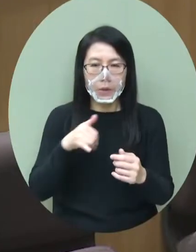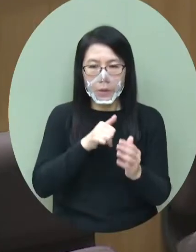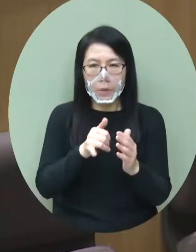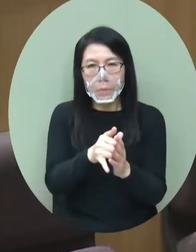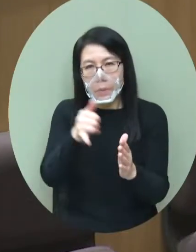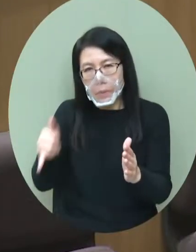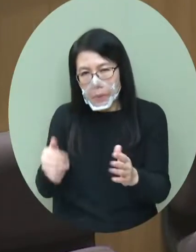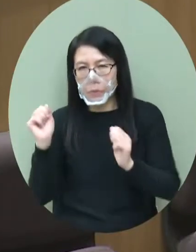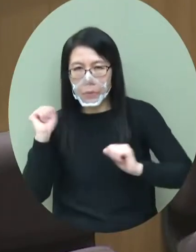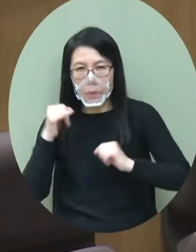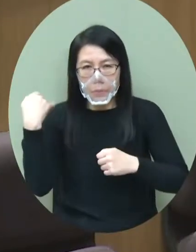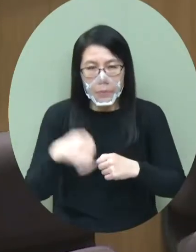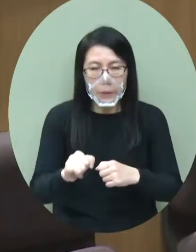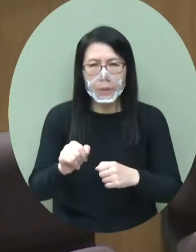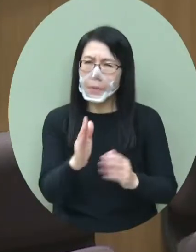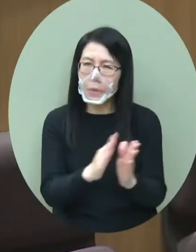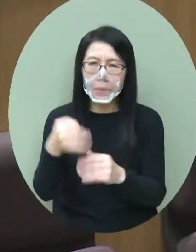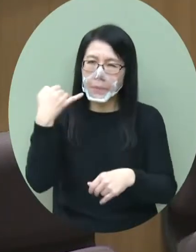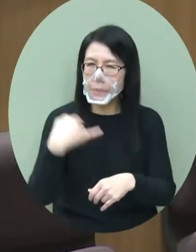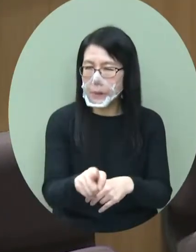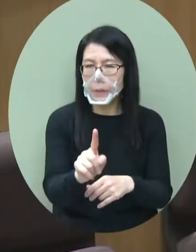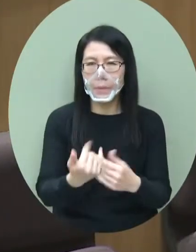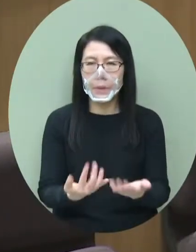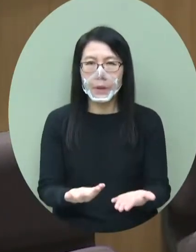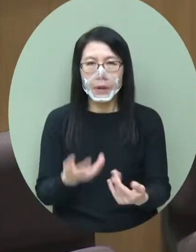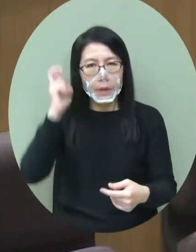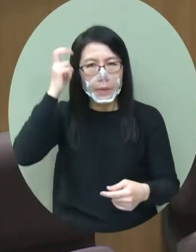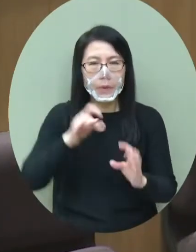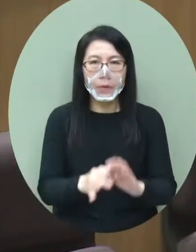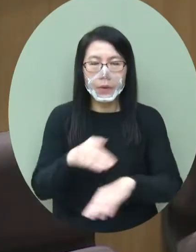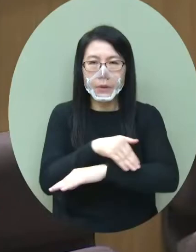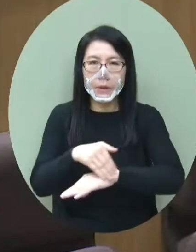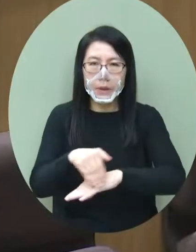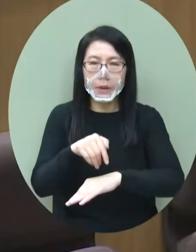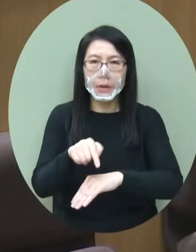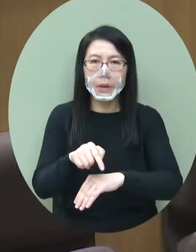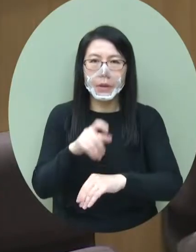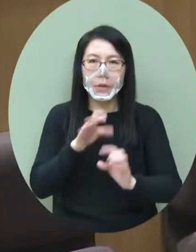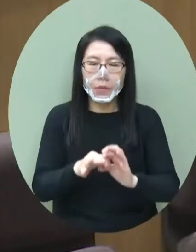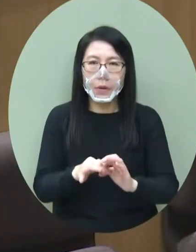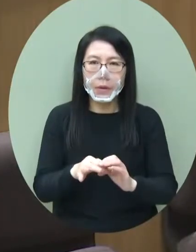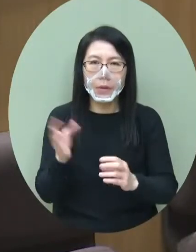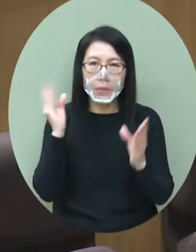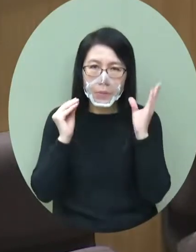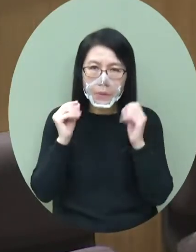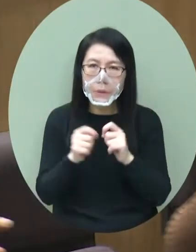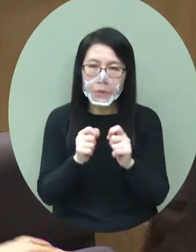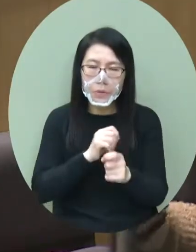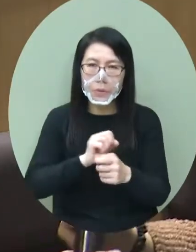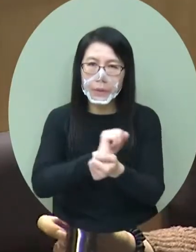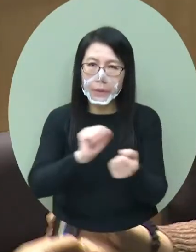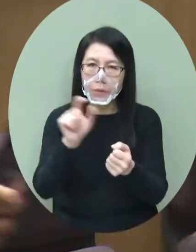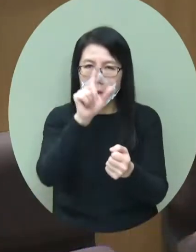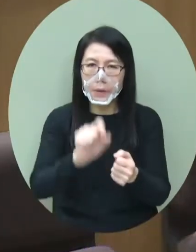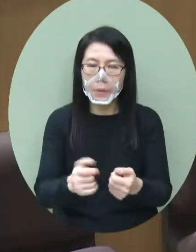们甚至呢有20多天没有洗澡等等的情况，会不会是安排适当呢？会不会就是设计一些通报系统去解决这